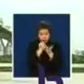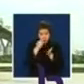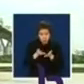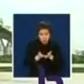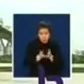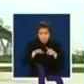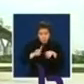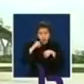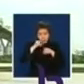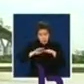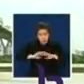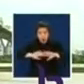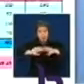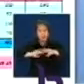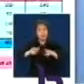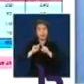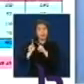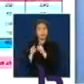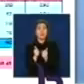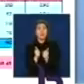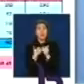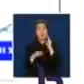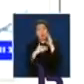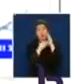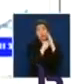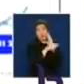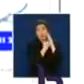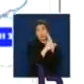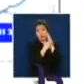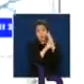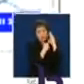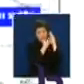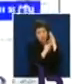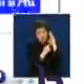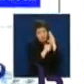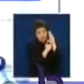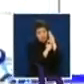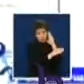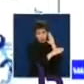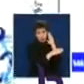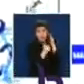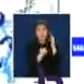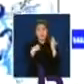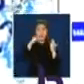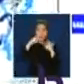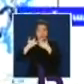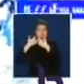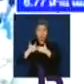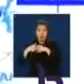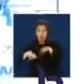น้ำตามจุดต่างๆค่ะสำหรับในฝั่งตะวันออกของเจ้าพระยานะคะเราได้มีการติดตั้งเครื่องสูบน้ำทั้งห